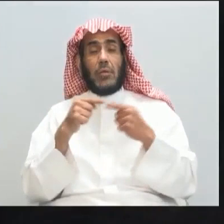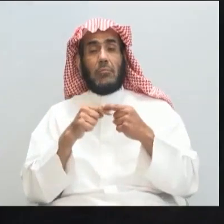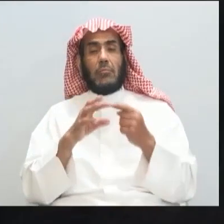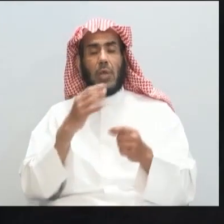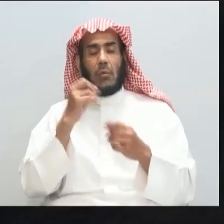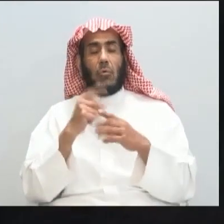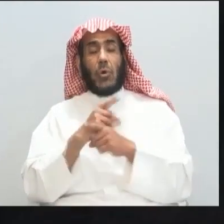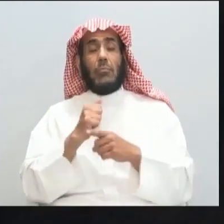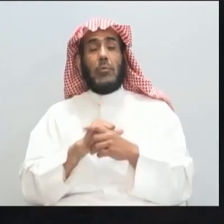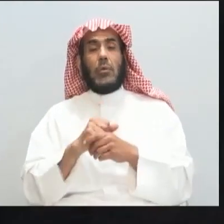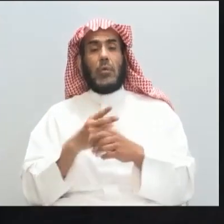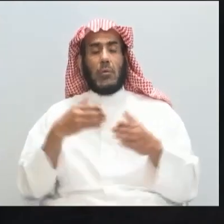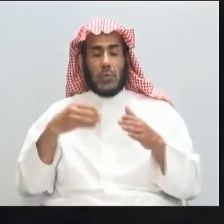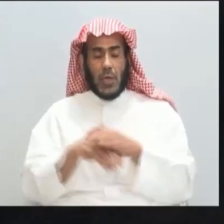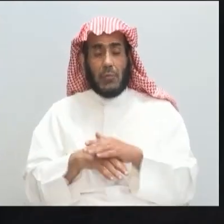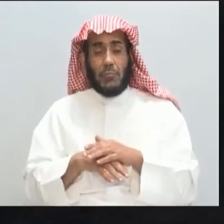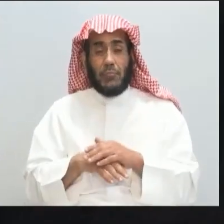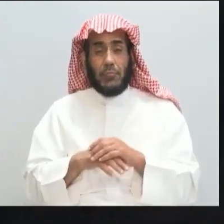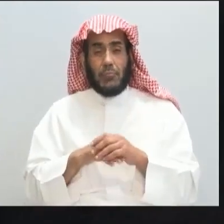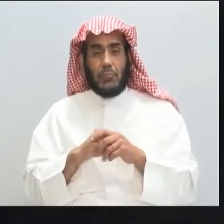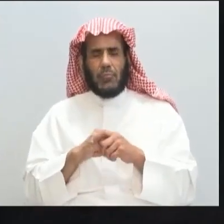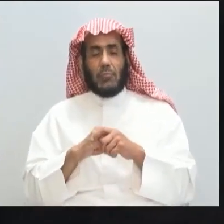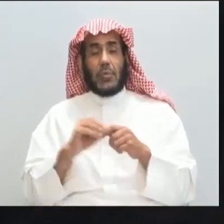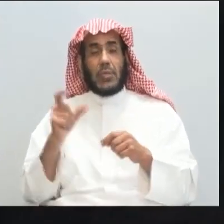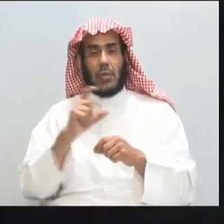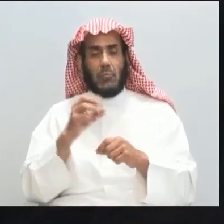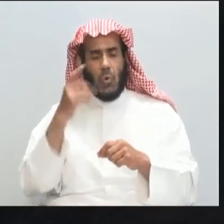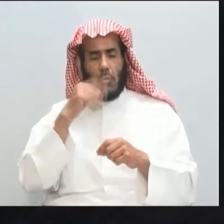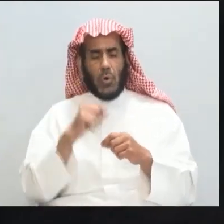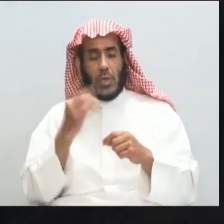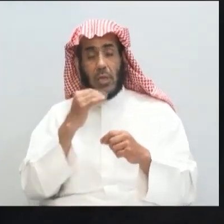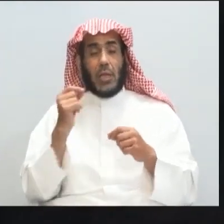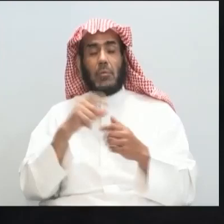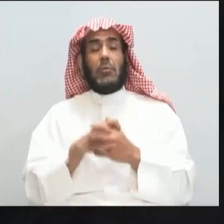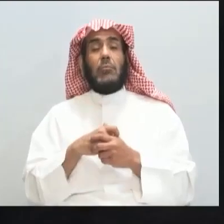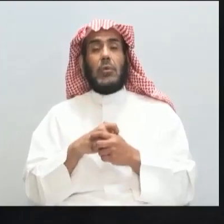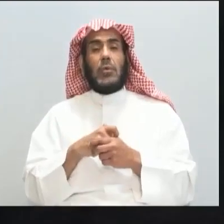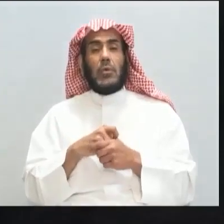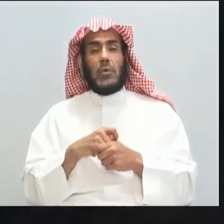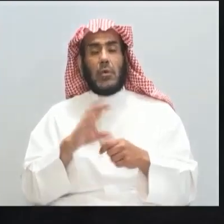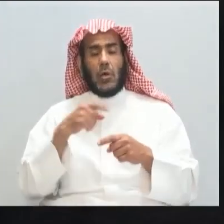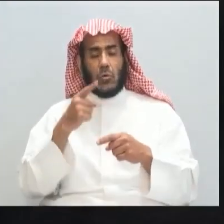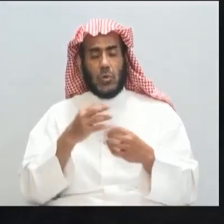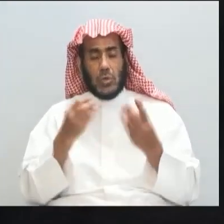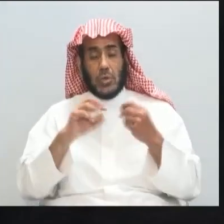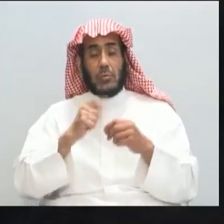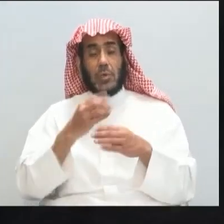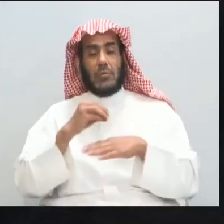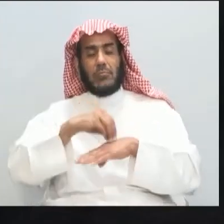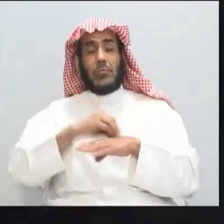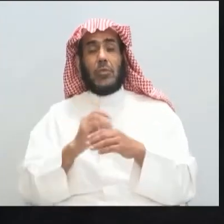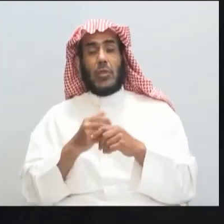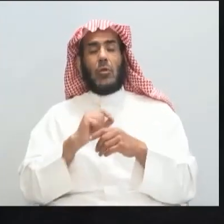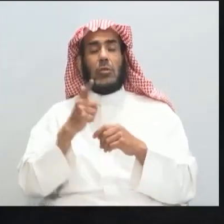يتعلمون اللغه ام ايضا من دخل الى الاسلام ولم يكن يتحدث اللغه العربيه ولكنه يريد ان يتعلم اللغه العربيه